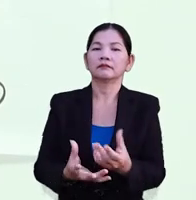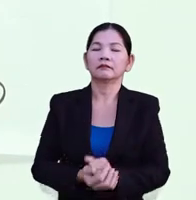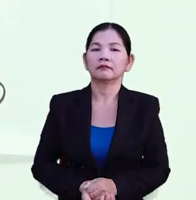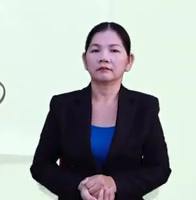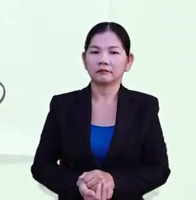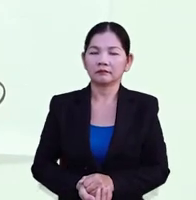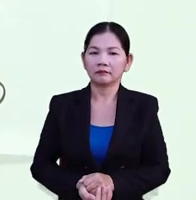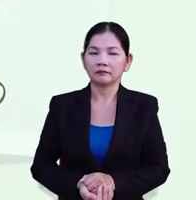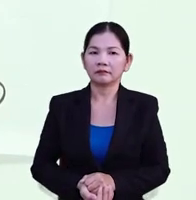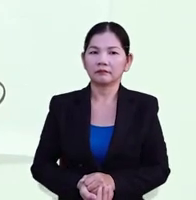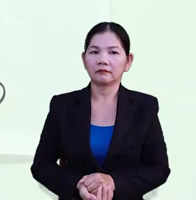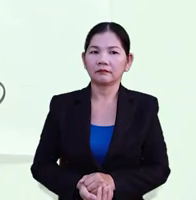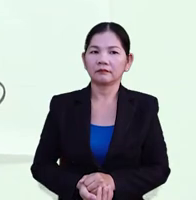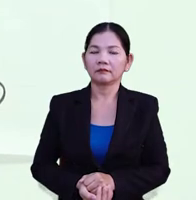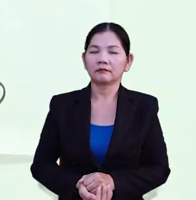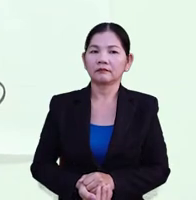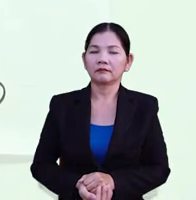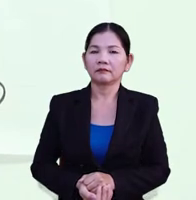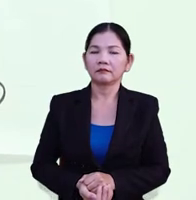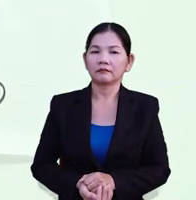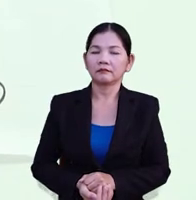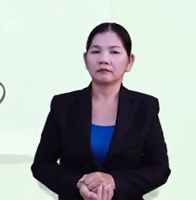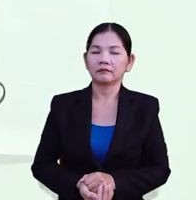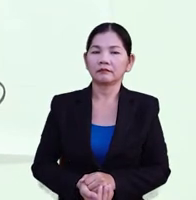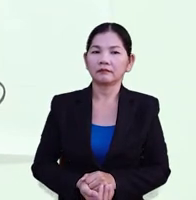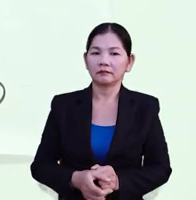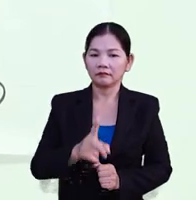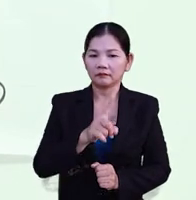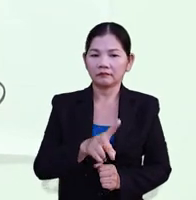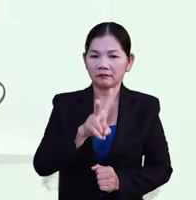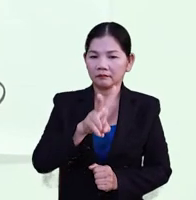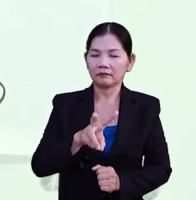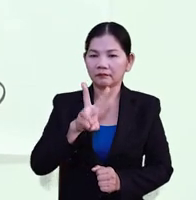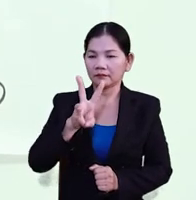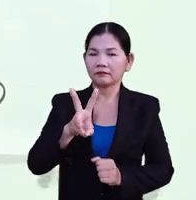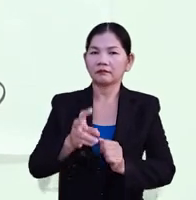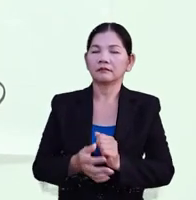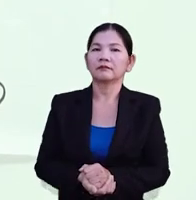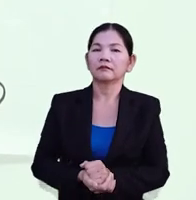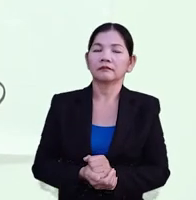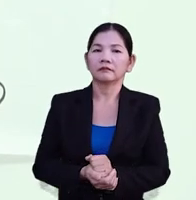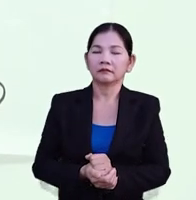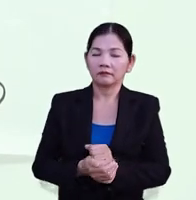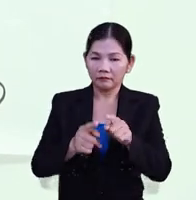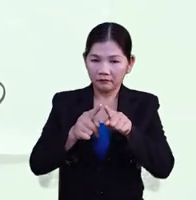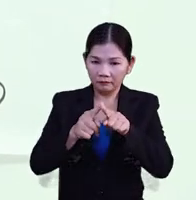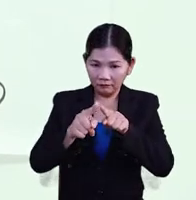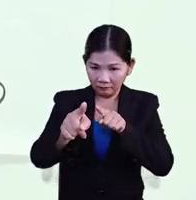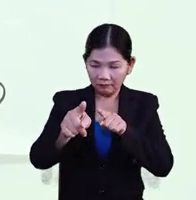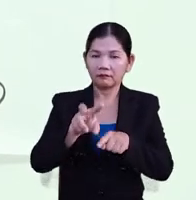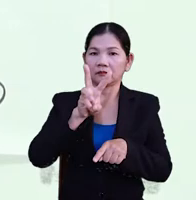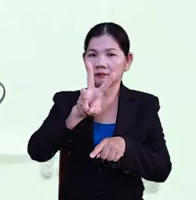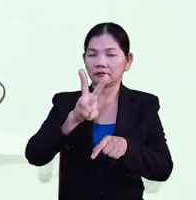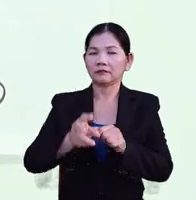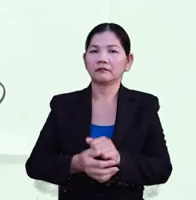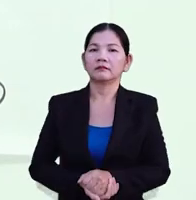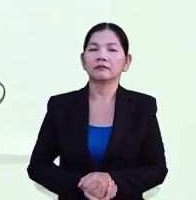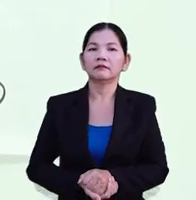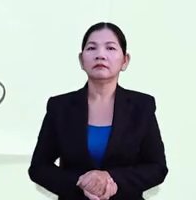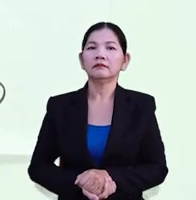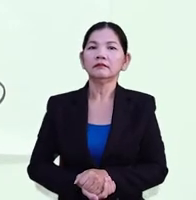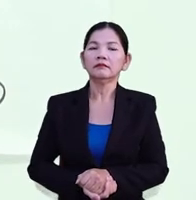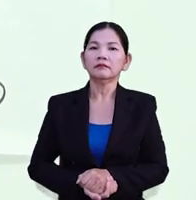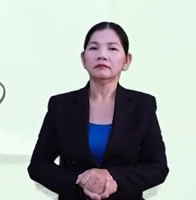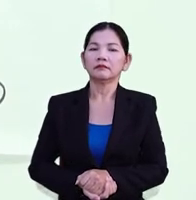ចារាប់មើល1 2 3ចាមានព្រួញទាំងអស់3